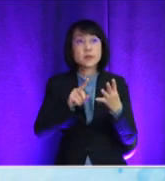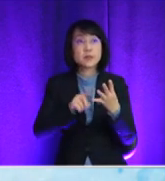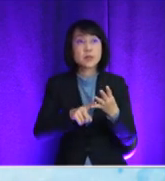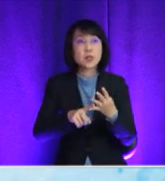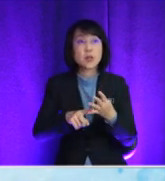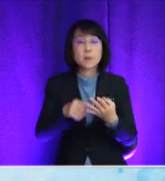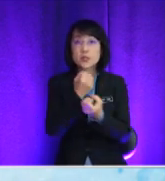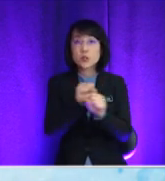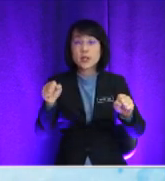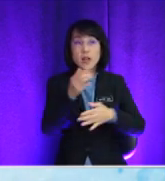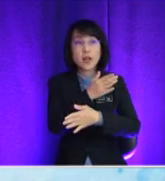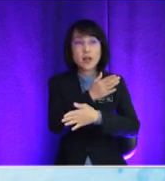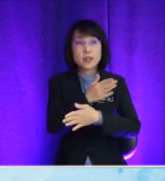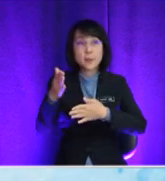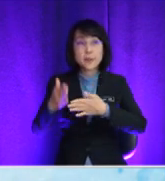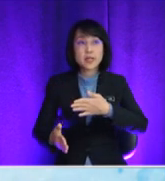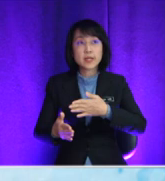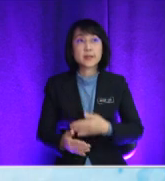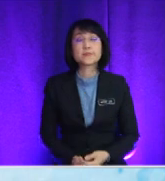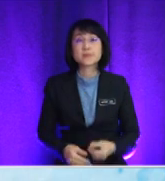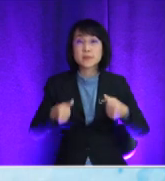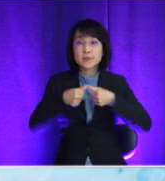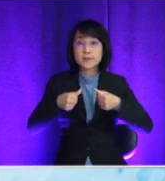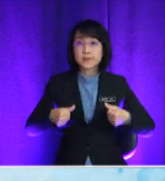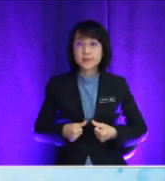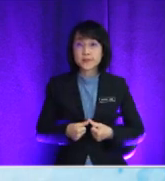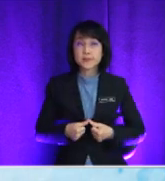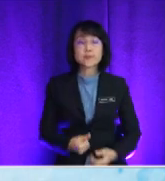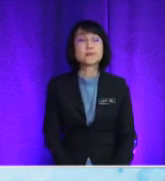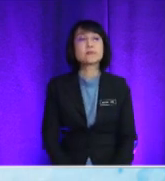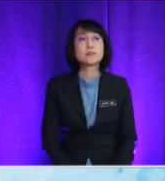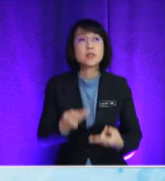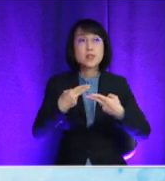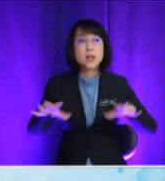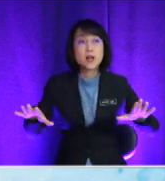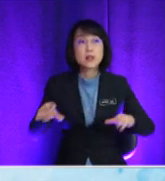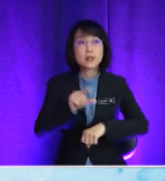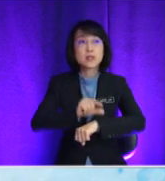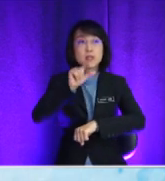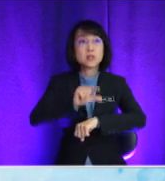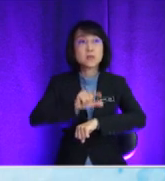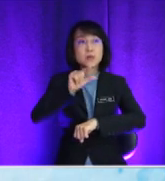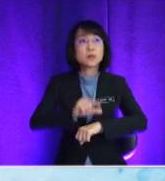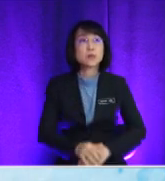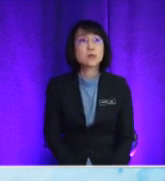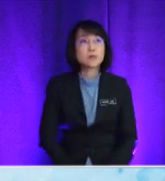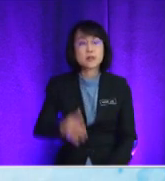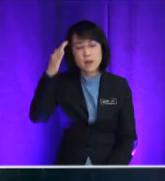tepi belas kali adalah kancing ya oke penghilang gelembung nih atau kondisi